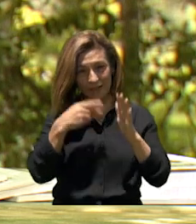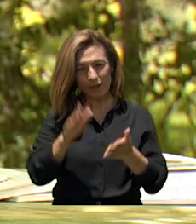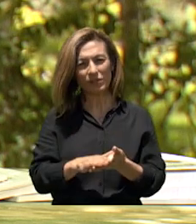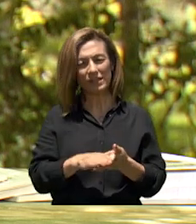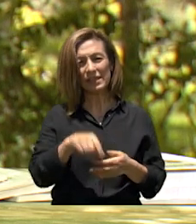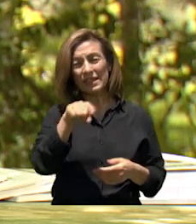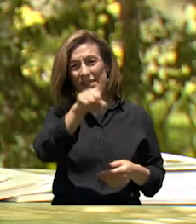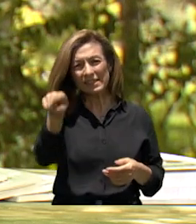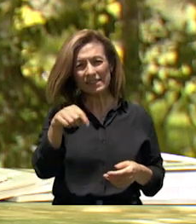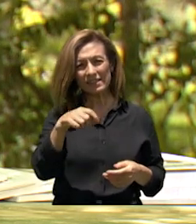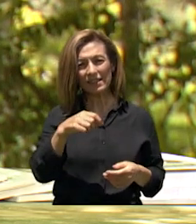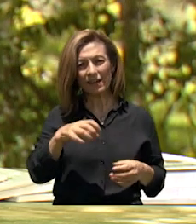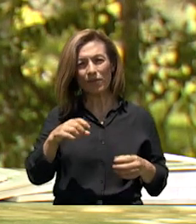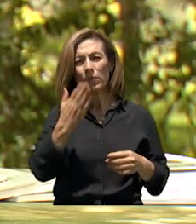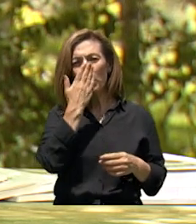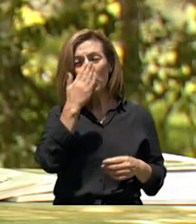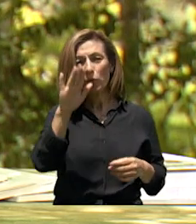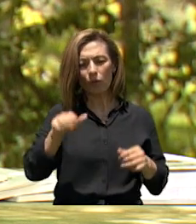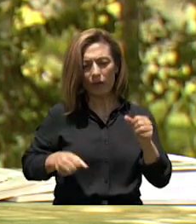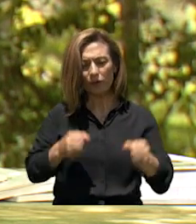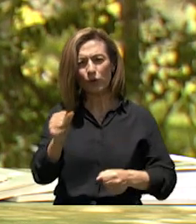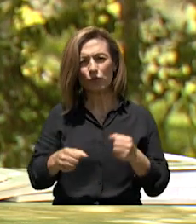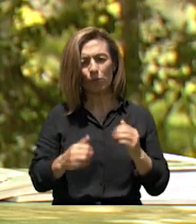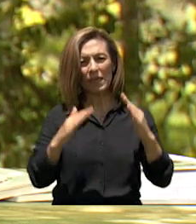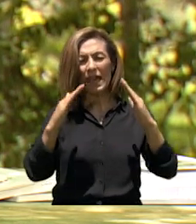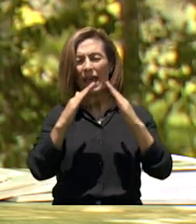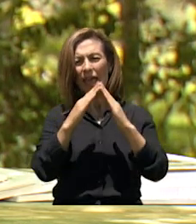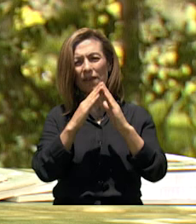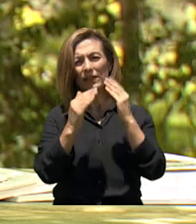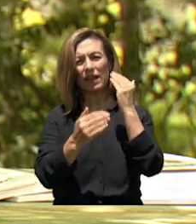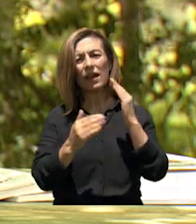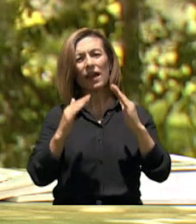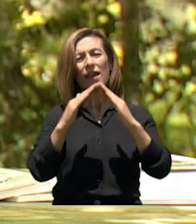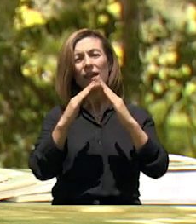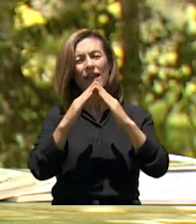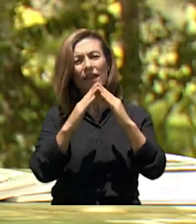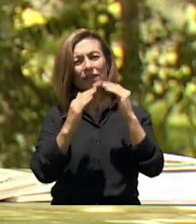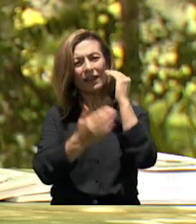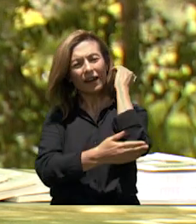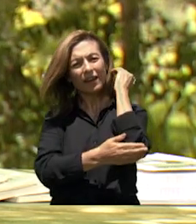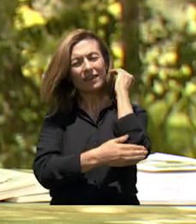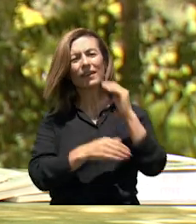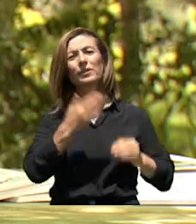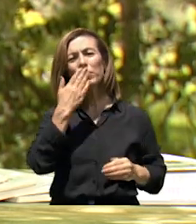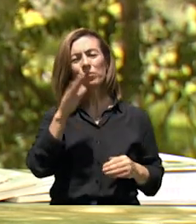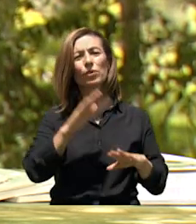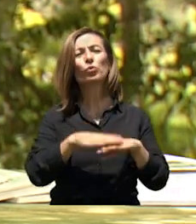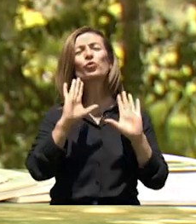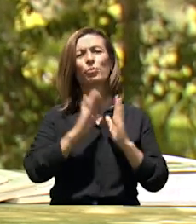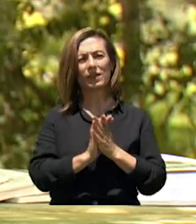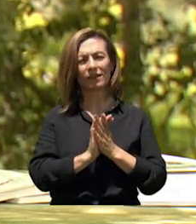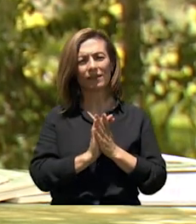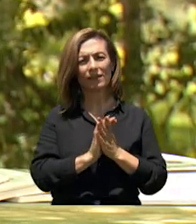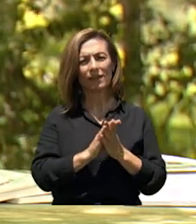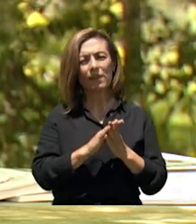kitap okumayı Doğa yürüyüşü yapmayı evde ailelerinize yardım etmeyi lütfen unutmayın verimli